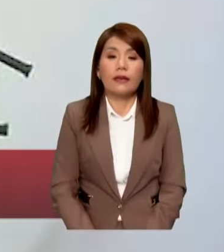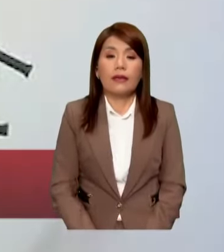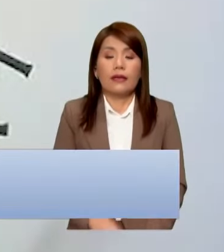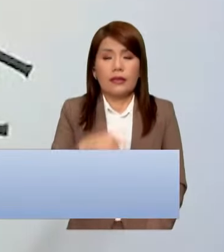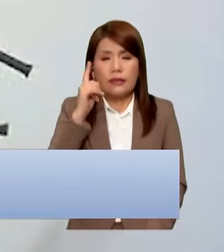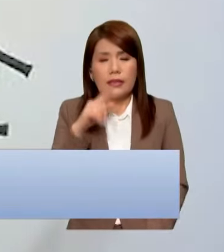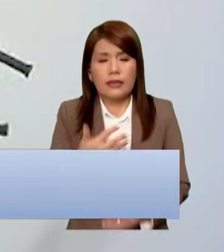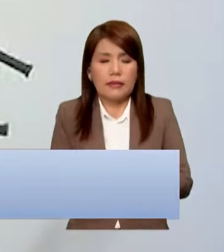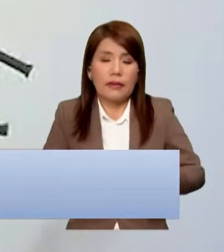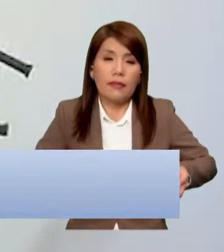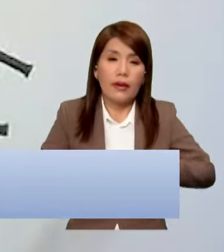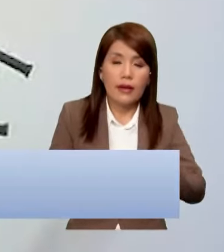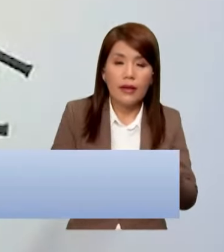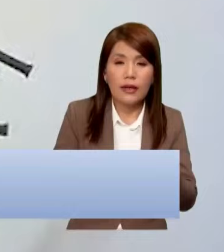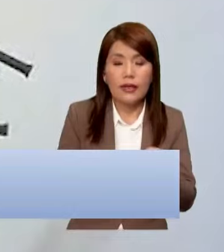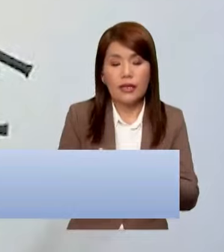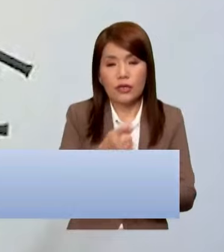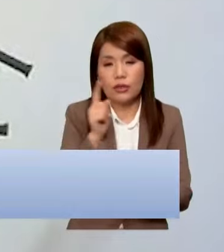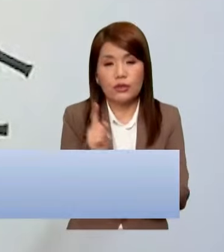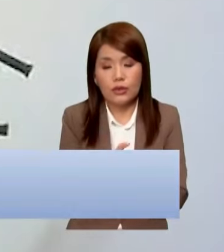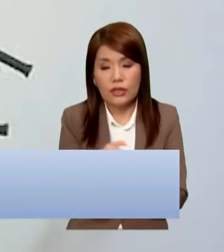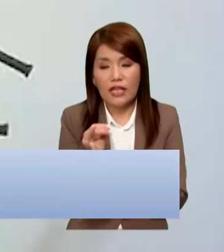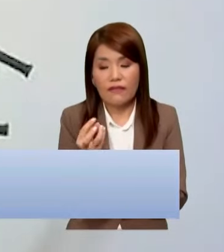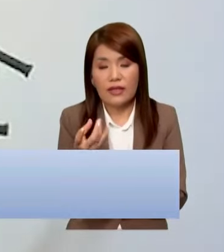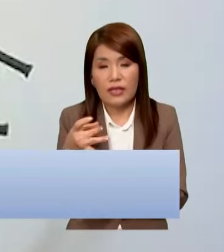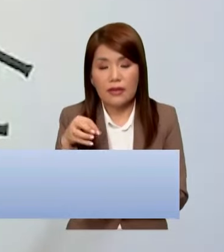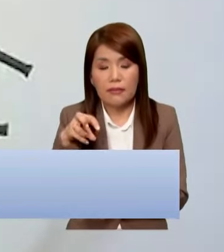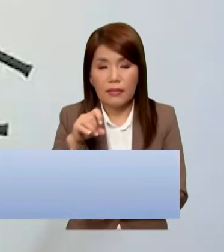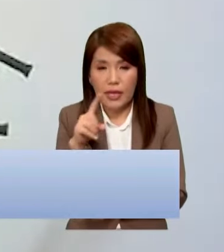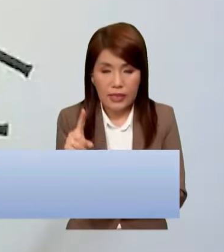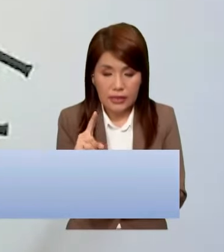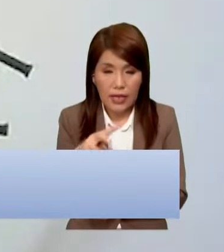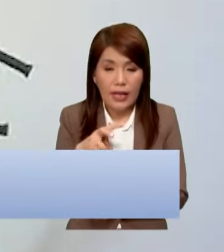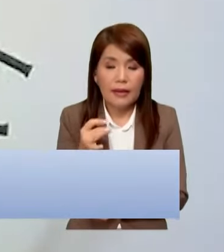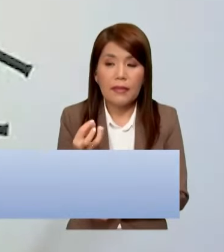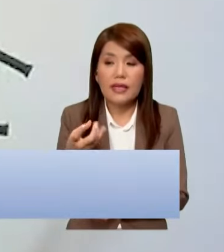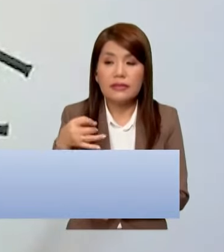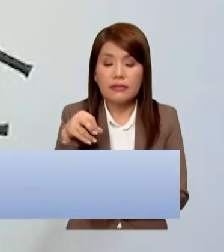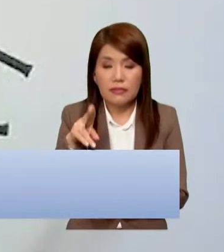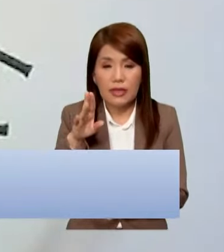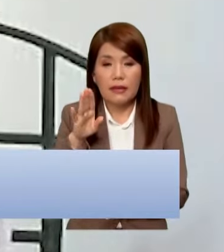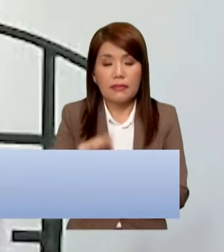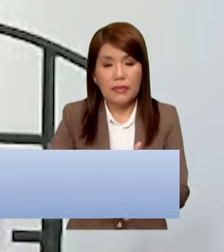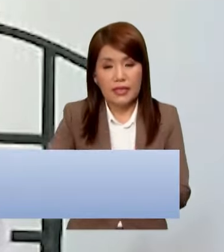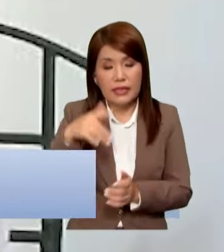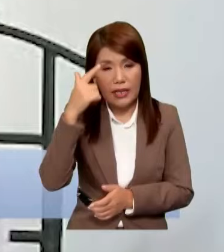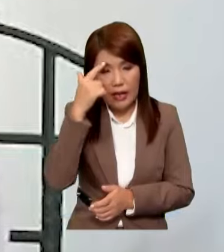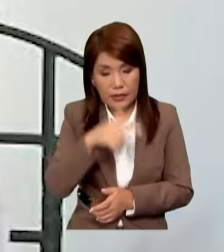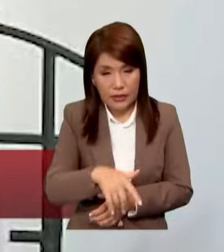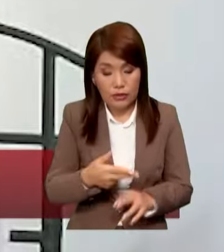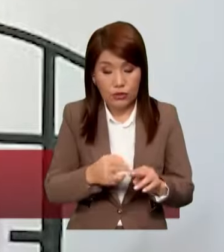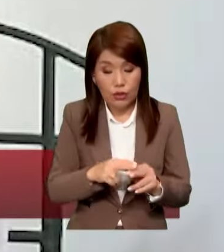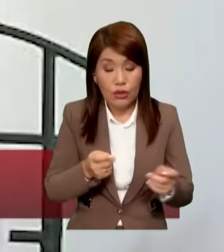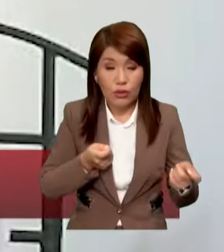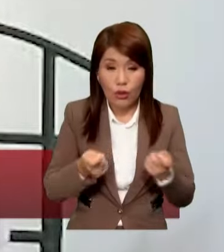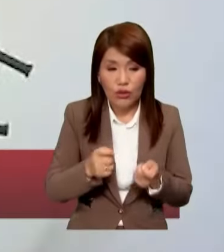Знаете, среди чиновников нужен такой инвестиционный ликбез. Вот, ликбез – это ликвидация безграмотности. Да? Вот здесь надо